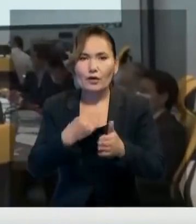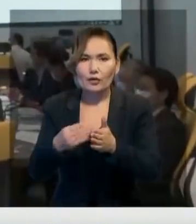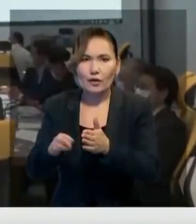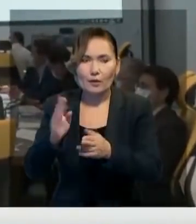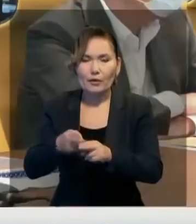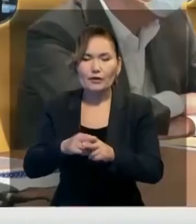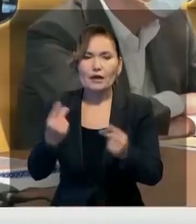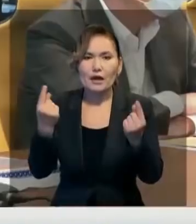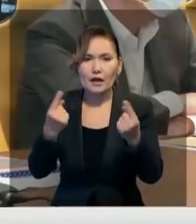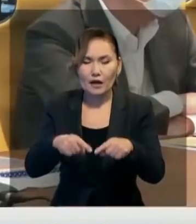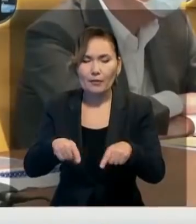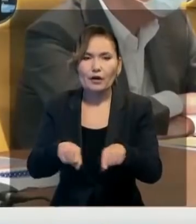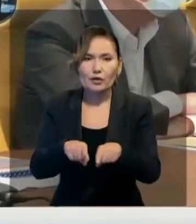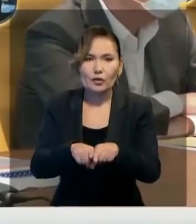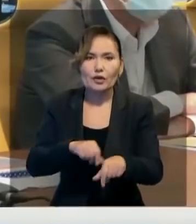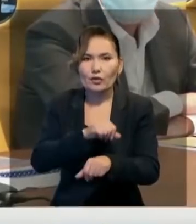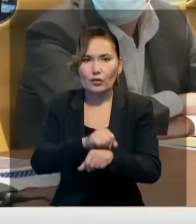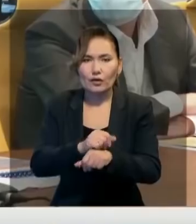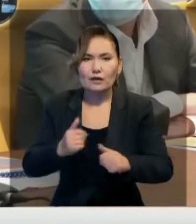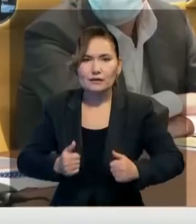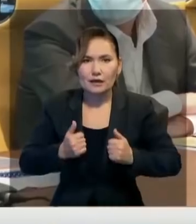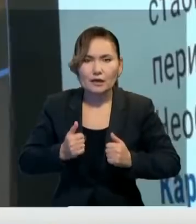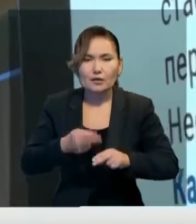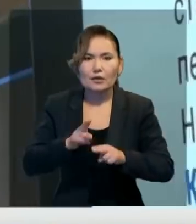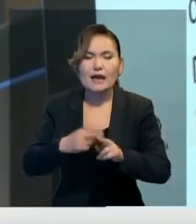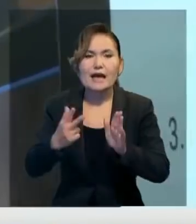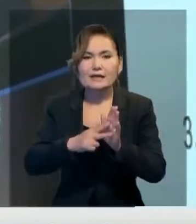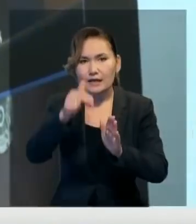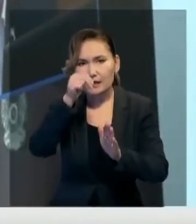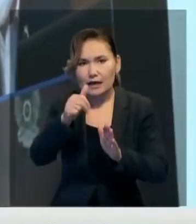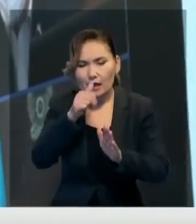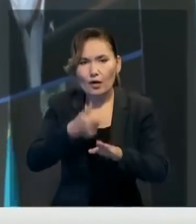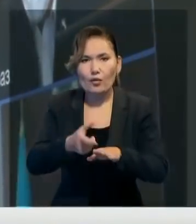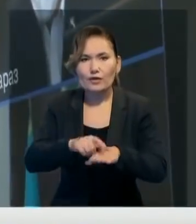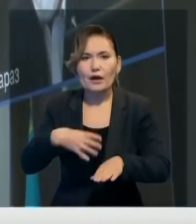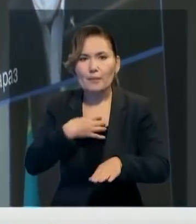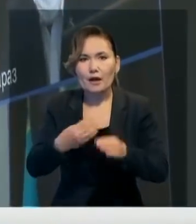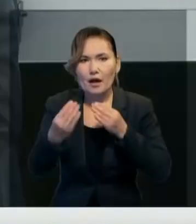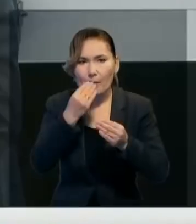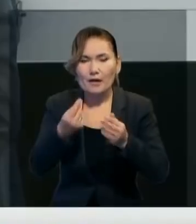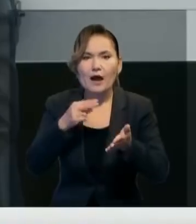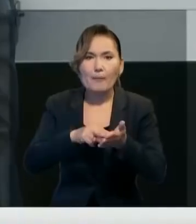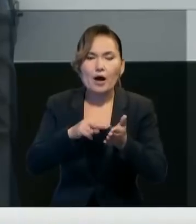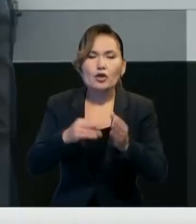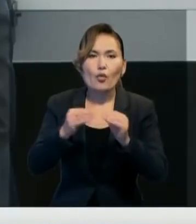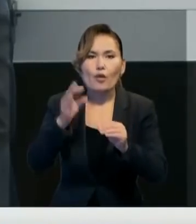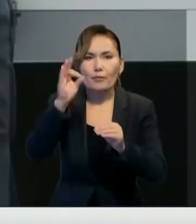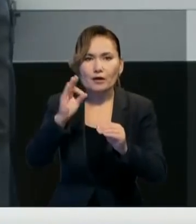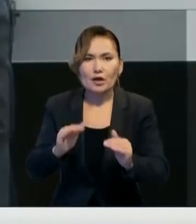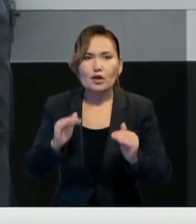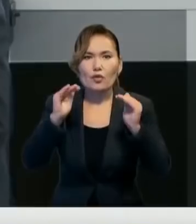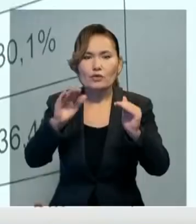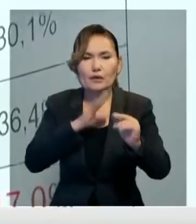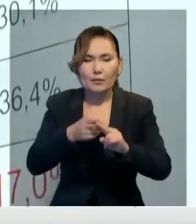елдегі инфляция деңгейін тежеу үшін жасалып жатыр. Айта кетейік, 8 айда әлеуметтік маңызы бар өнімдердің бағасы 10%-ке